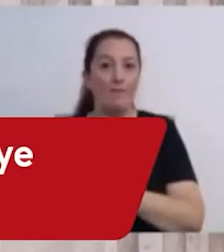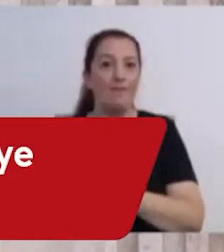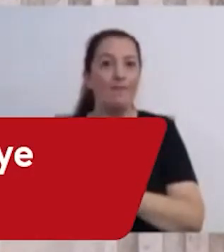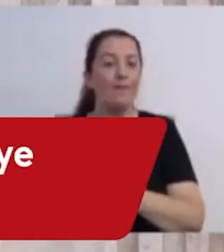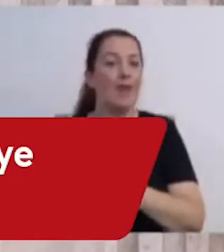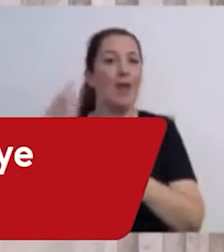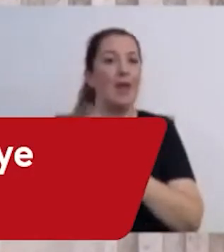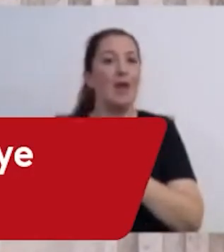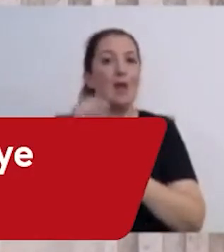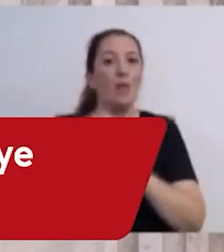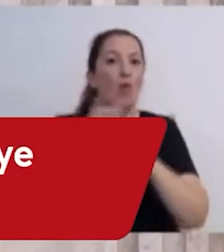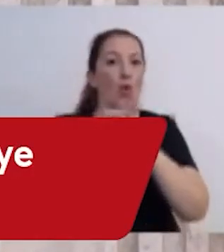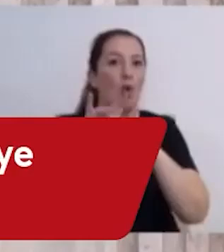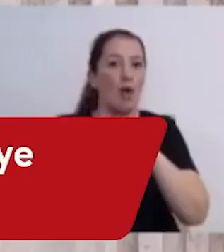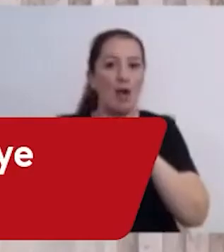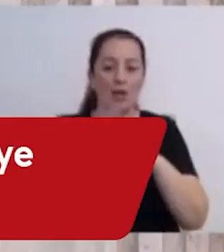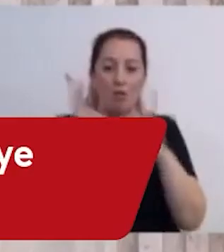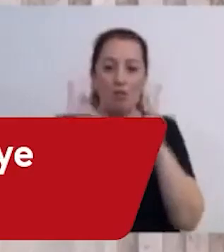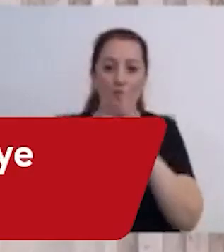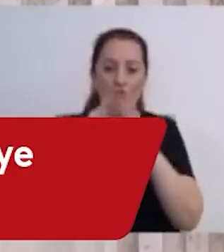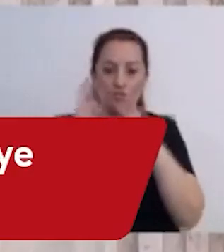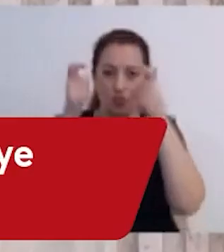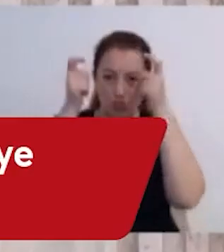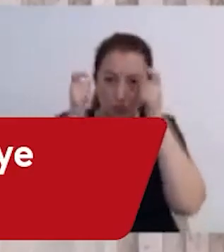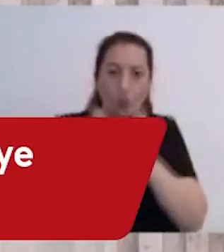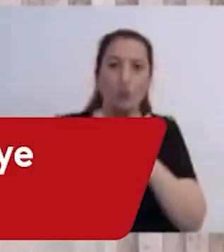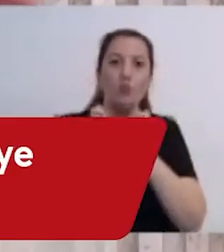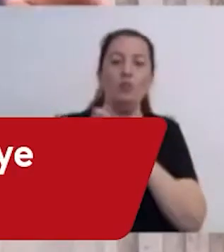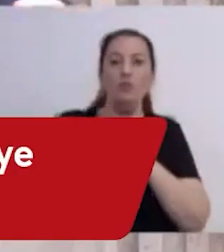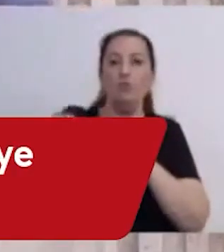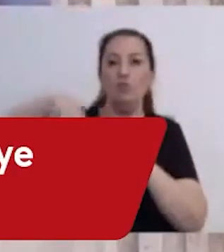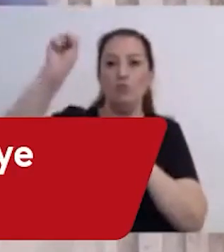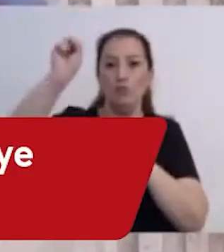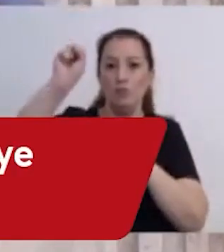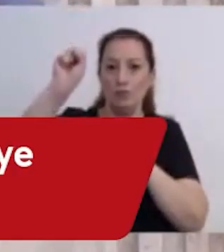yine bu ülkenin asayişinden sorumlu biri